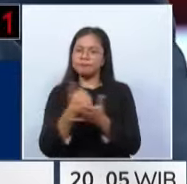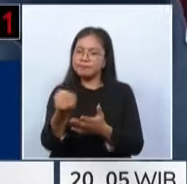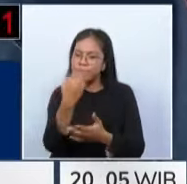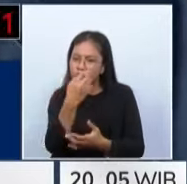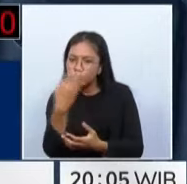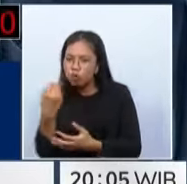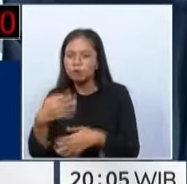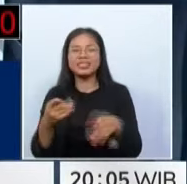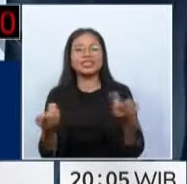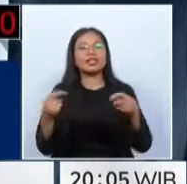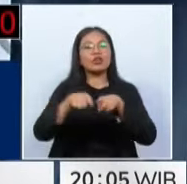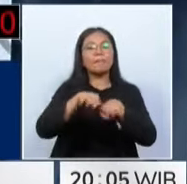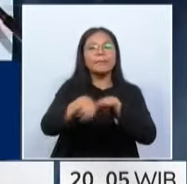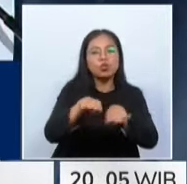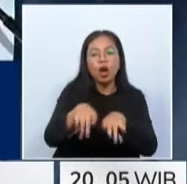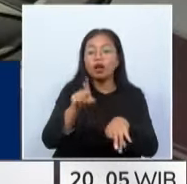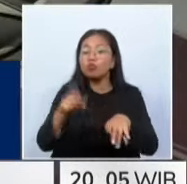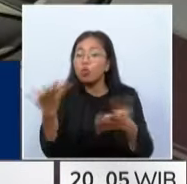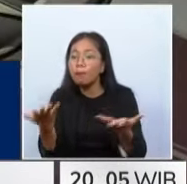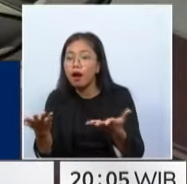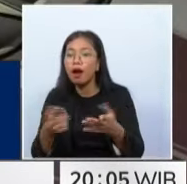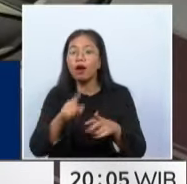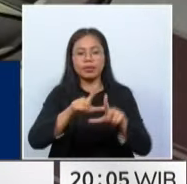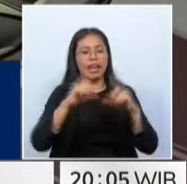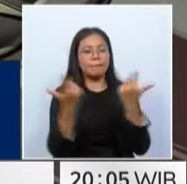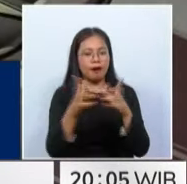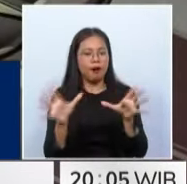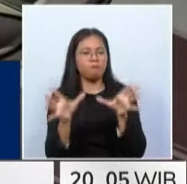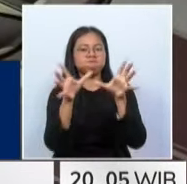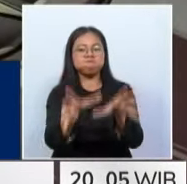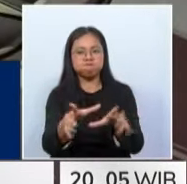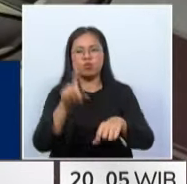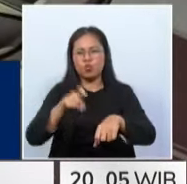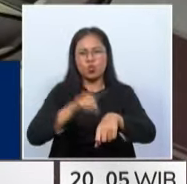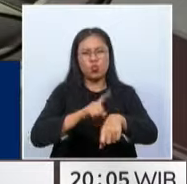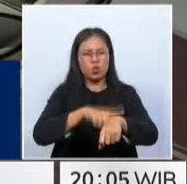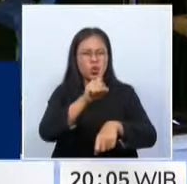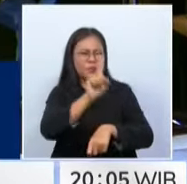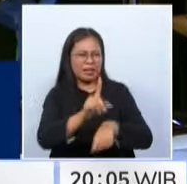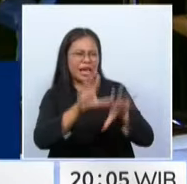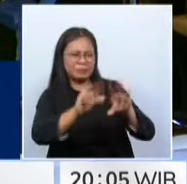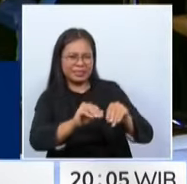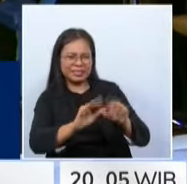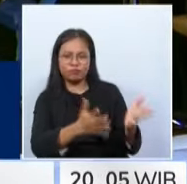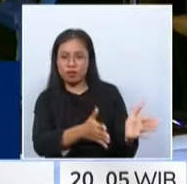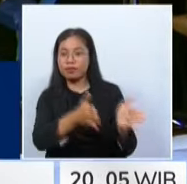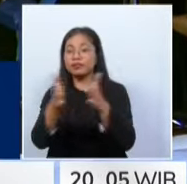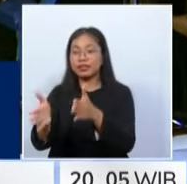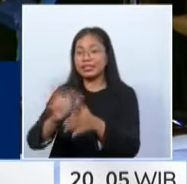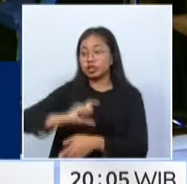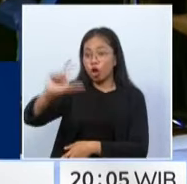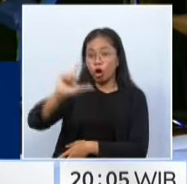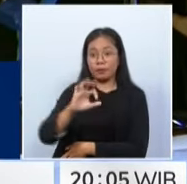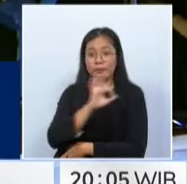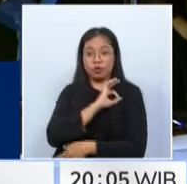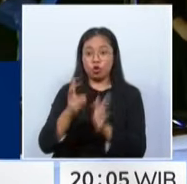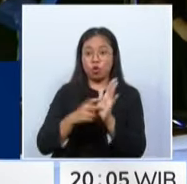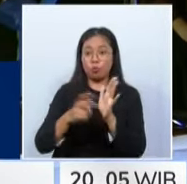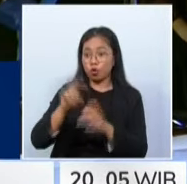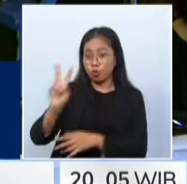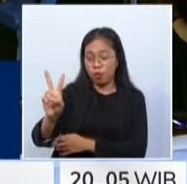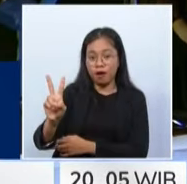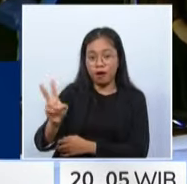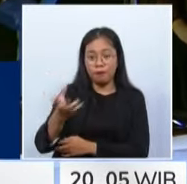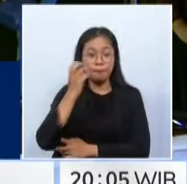kebutuhan Terima kasih waktu s menit sudah habis Baik terima kasih selanjutnya Giran calon Presiden nomor urut Bapak